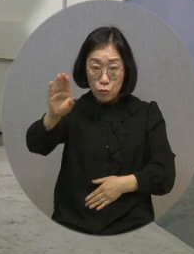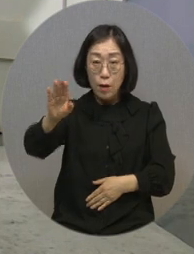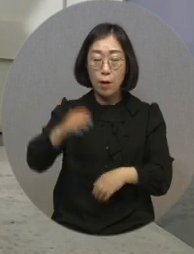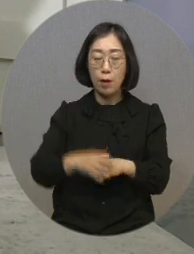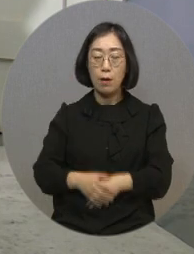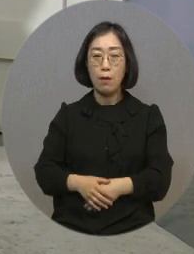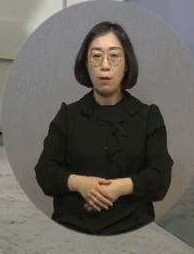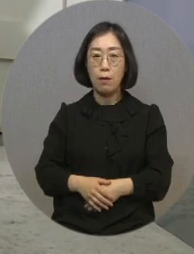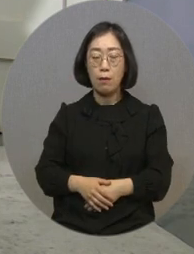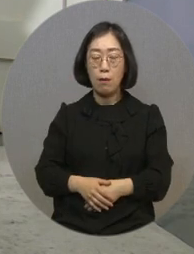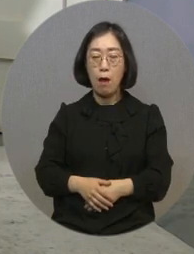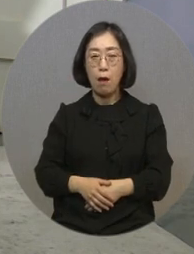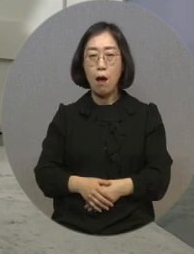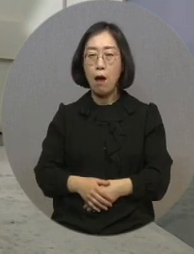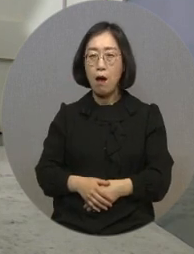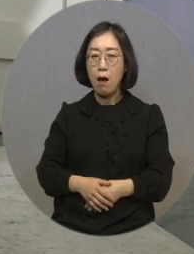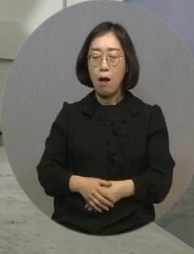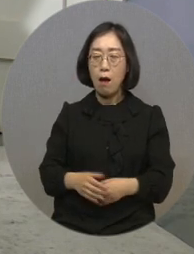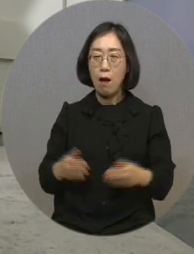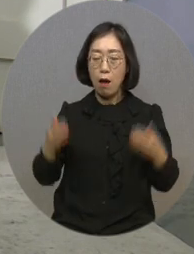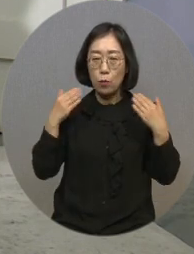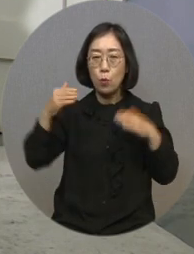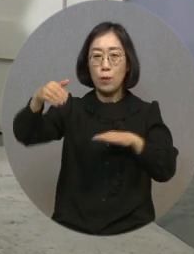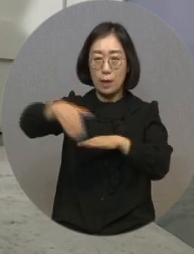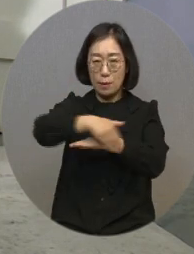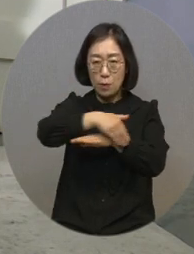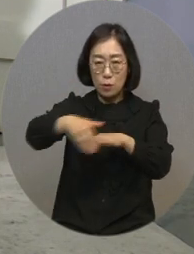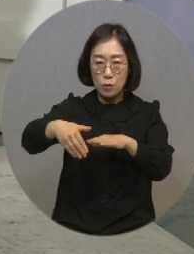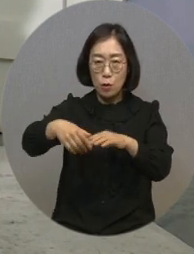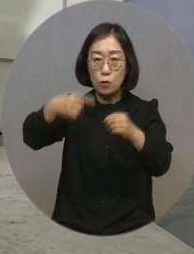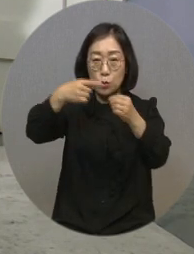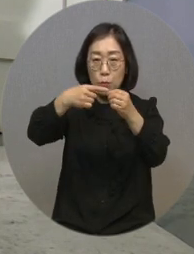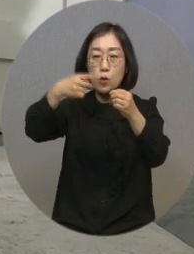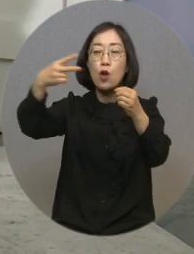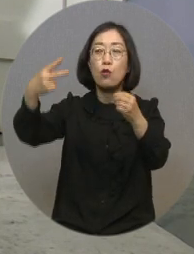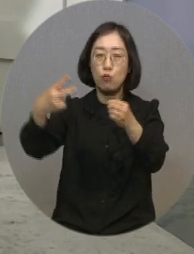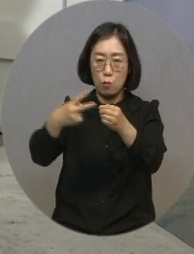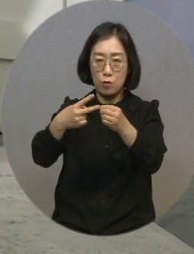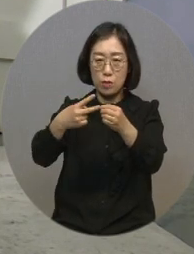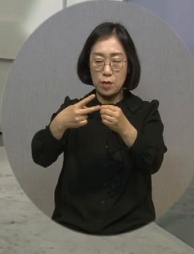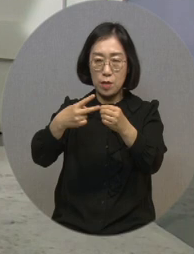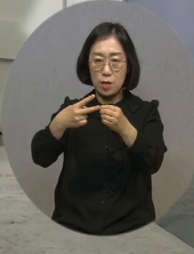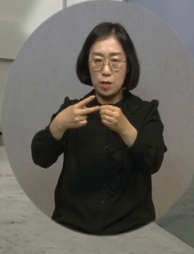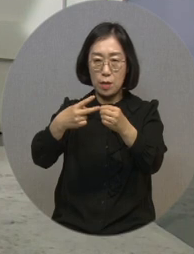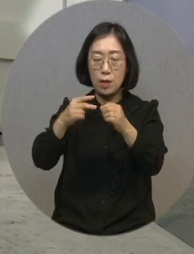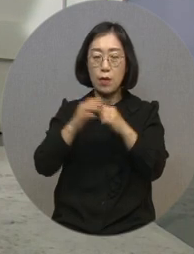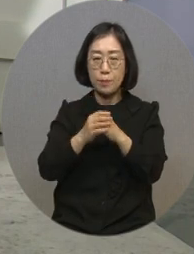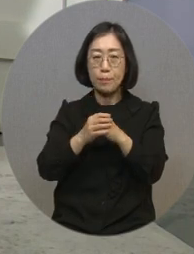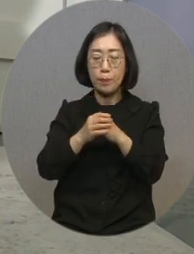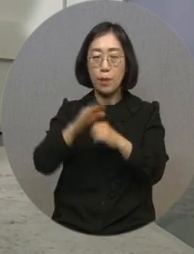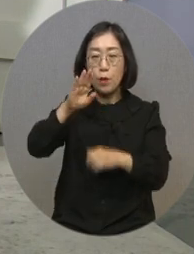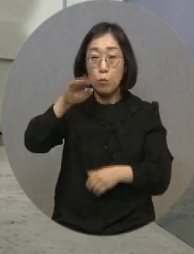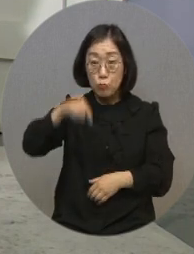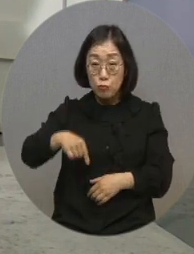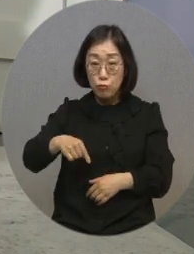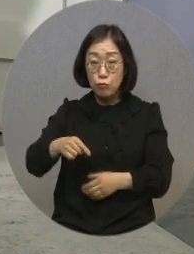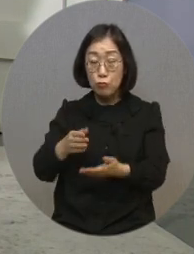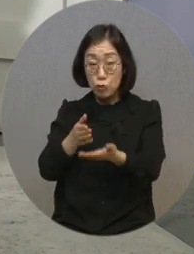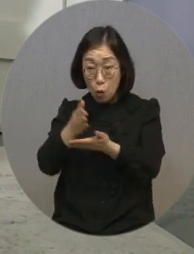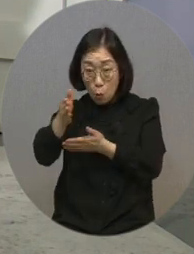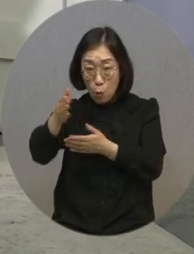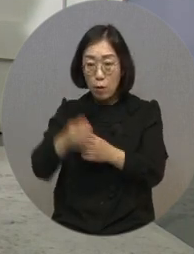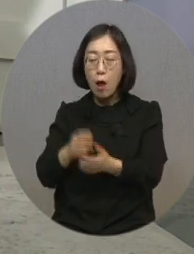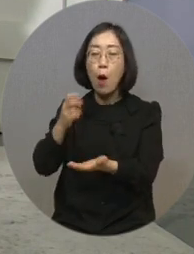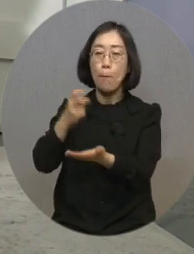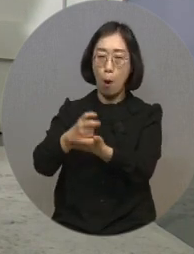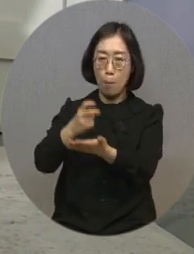했습니까? 아니 이제 학교 다니면서, 저희 이제 그 부전공. 부전공을 예, 법학을 법학으로 예, 바꿨다.